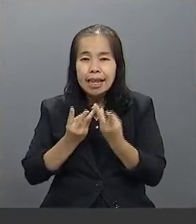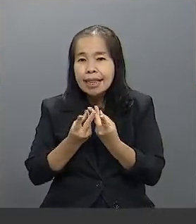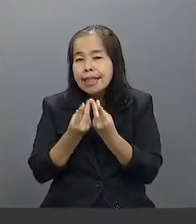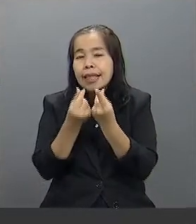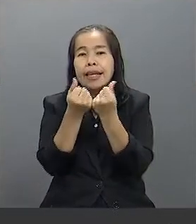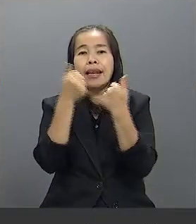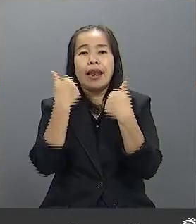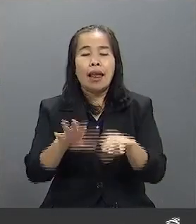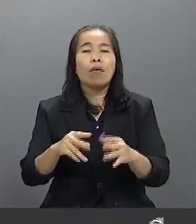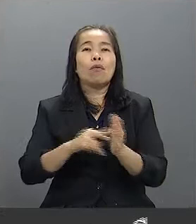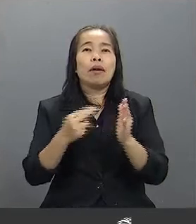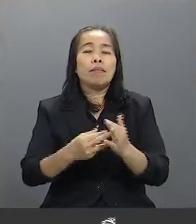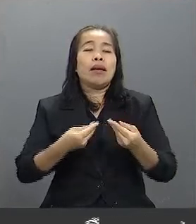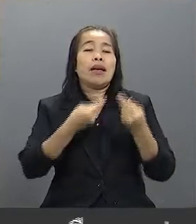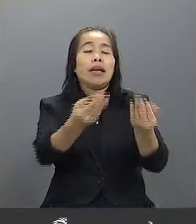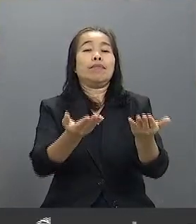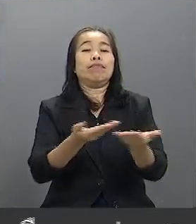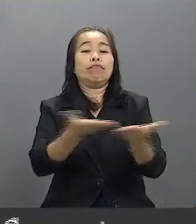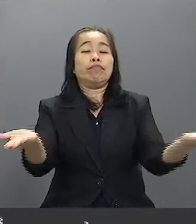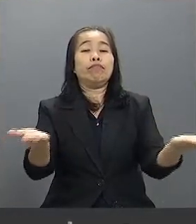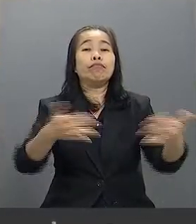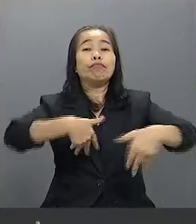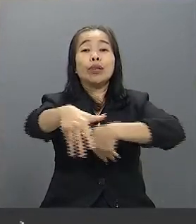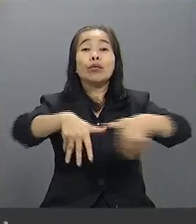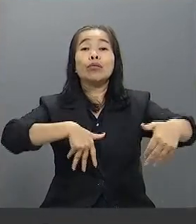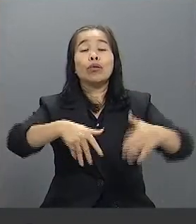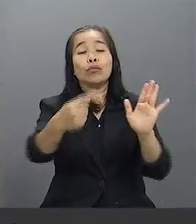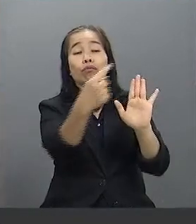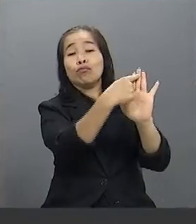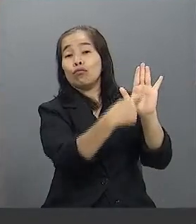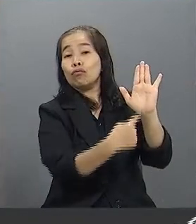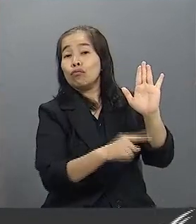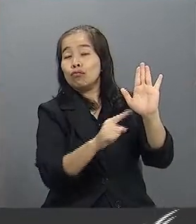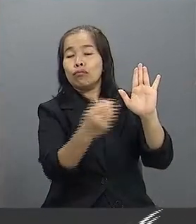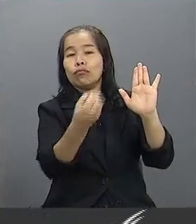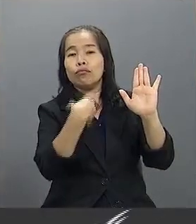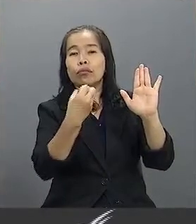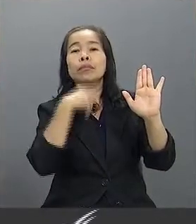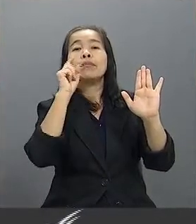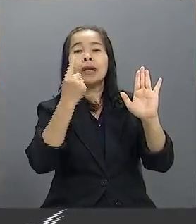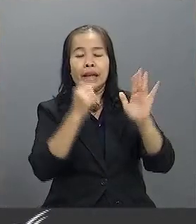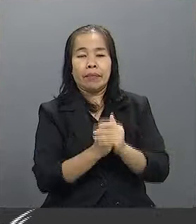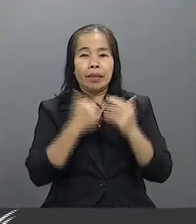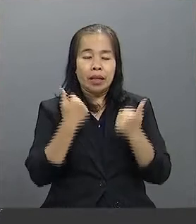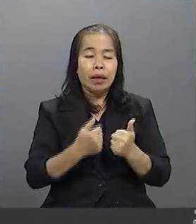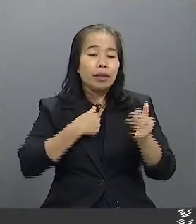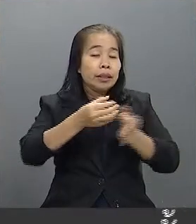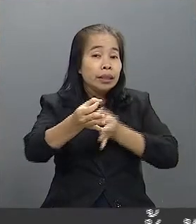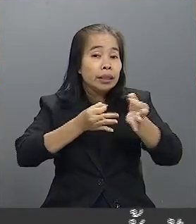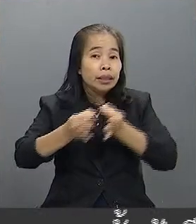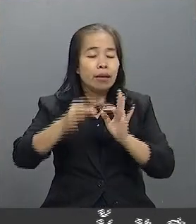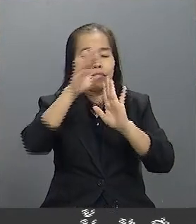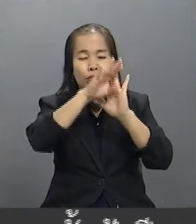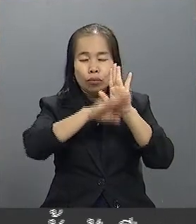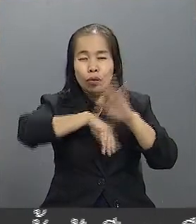ที่จะเปิดเวทีให้ประชาชนผู้ที่มีส่วนได้ส่วนเสียร่วมแสดงความคิดเห็นอีกครั้งพร้อมชี้แจงเขาว่าข้อเท็จจริงจากทุกฝ่ายจะถูกหยิบยก